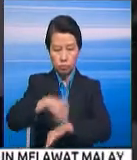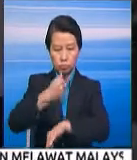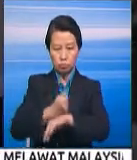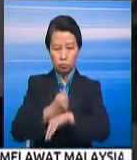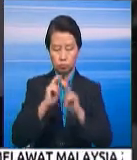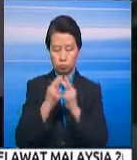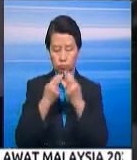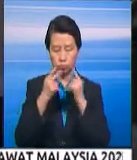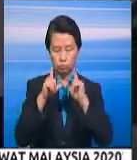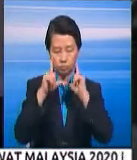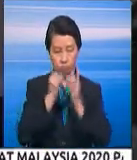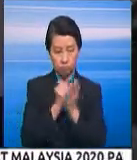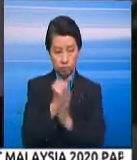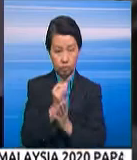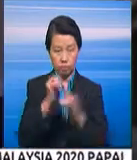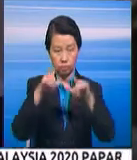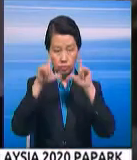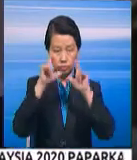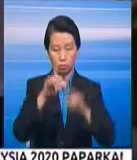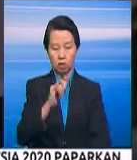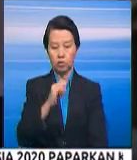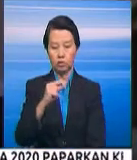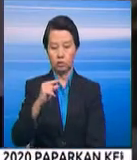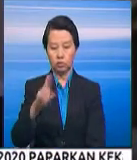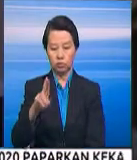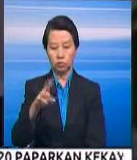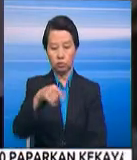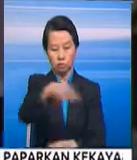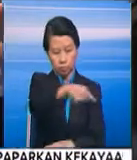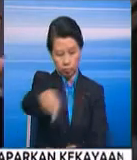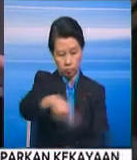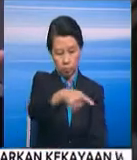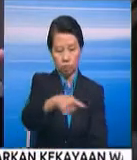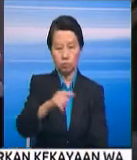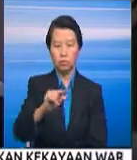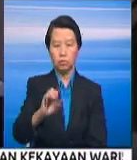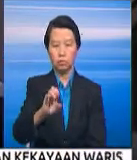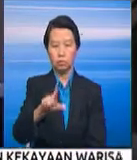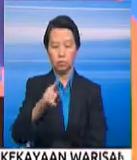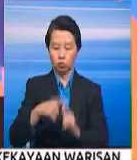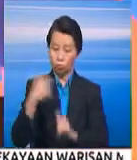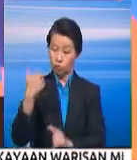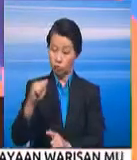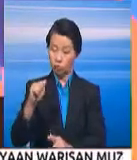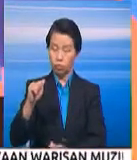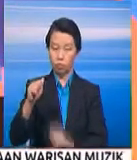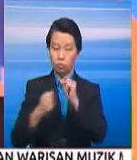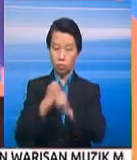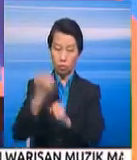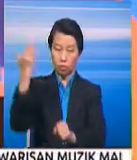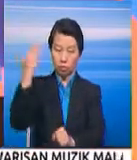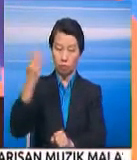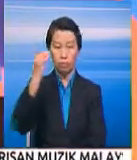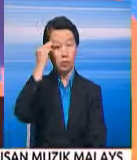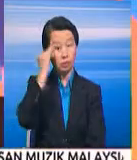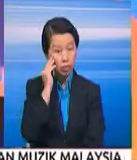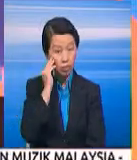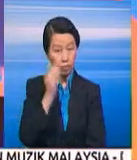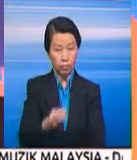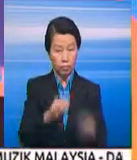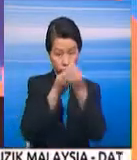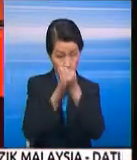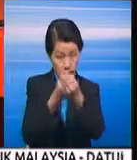unit integriti dan governance IGU di kalangan GLC. Oktober tahun lalu, Perdana Menteri Tun Dr. Mahathir Mohamad